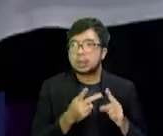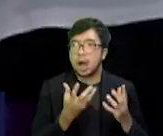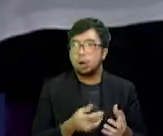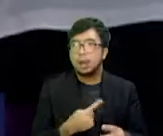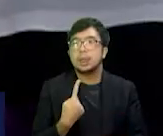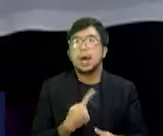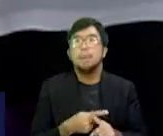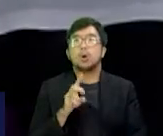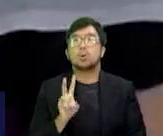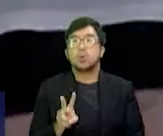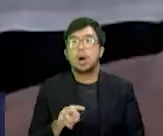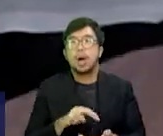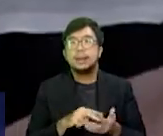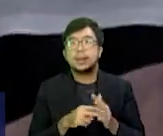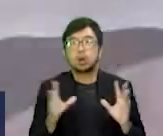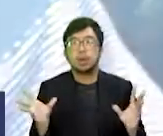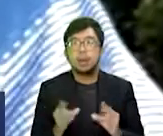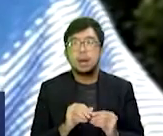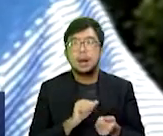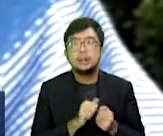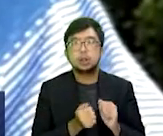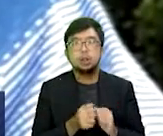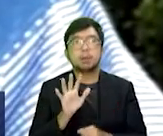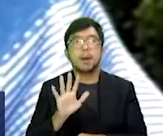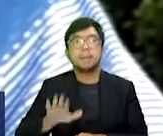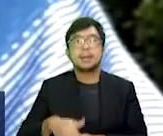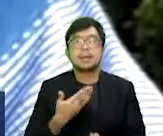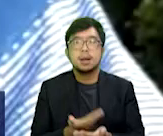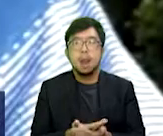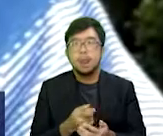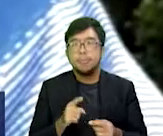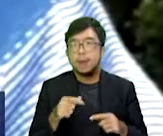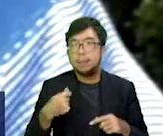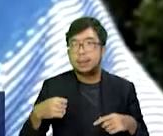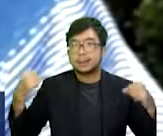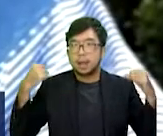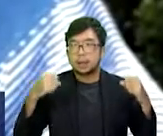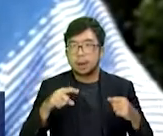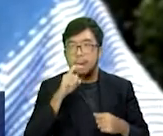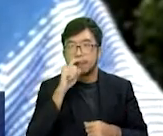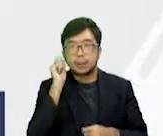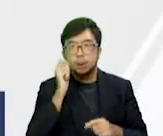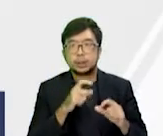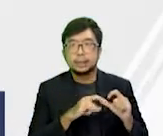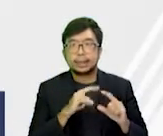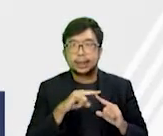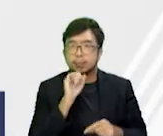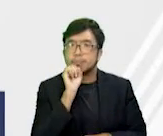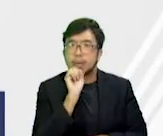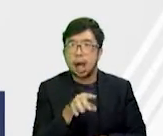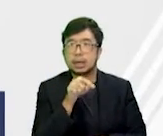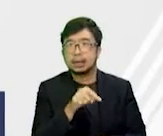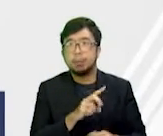sehingga total menjadi 5 orang. Juru bicara Kementerian Kesehatan Kemenkes Siti Nadia Tarmizi menyatakan, pasien meninggal